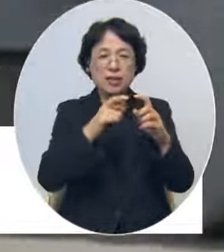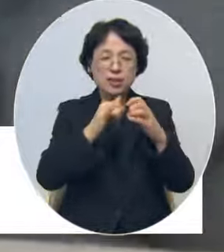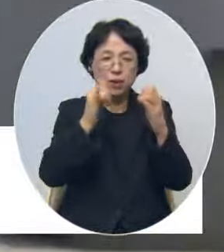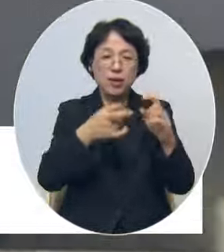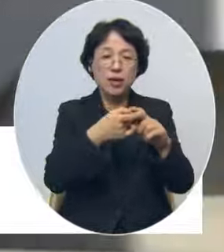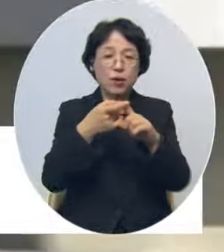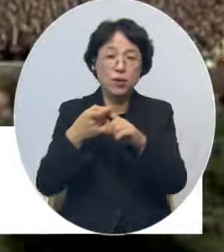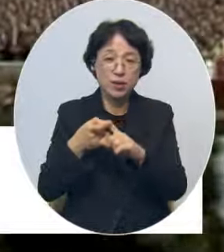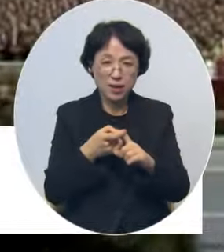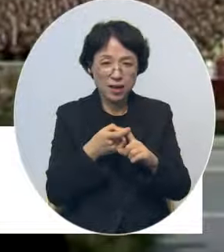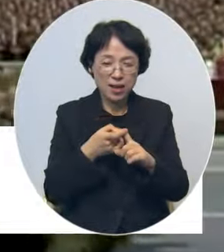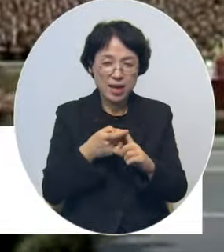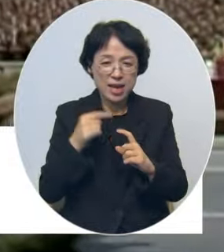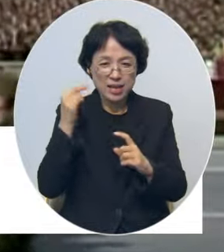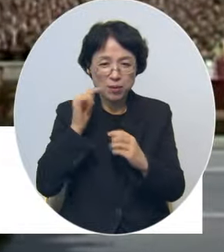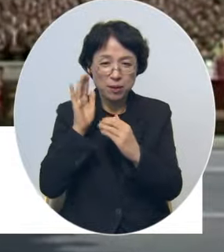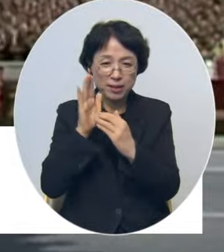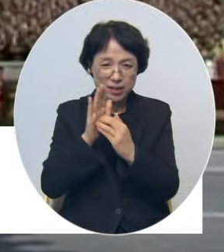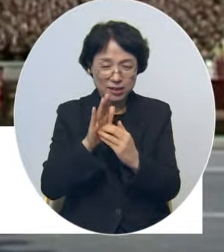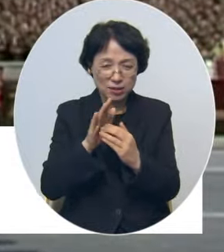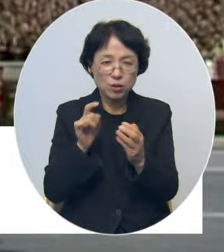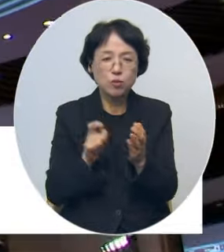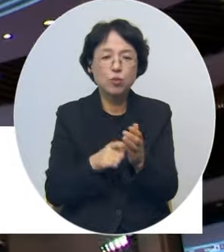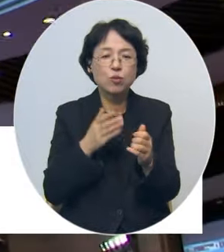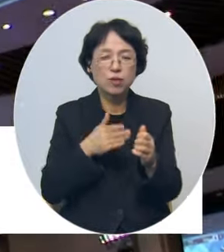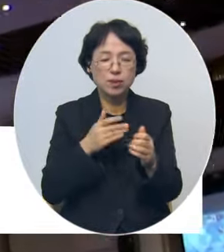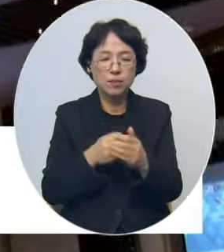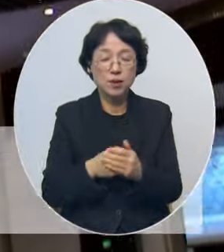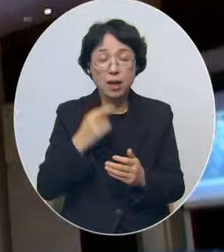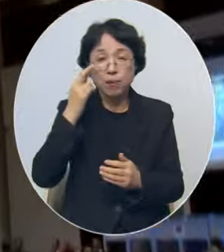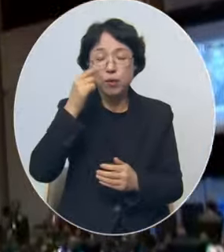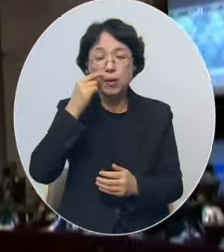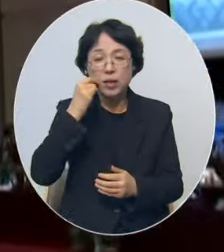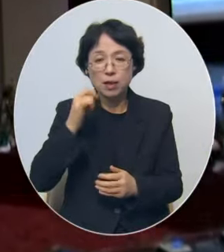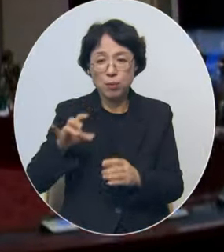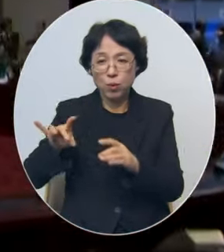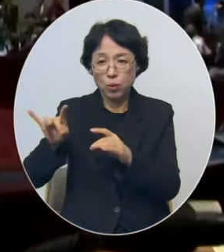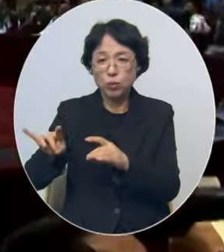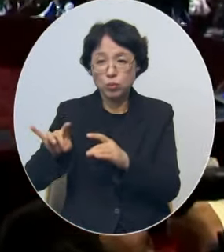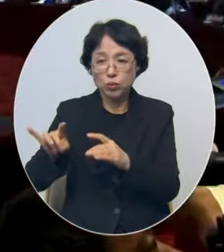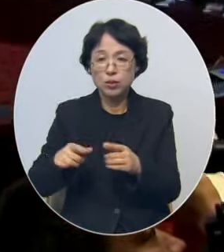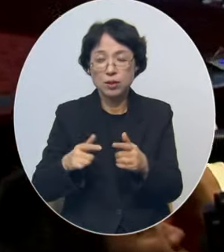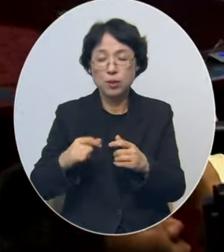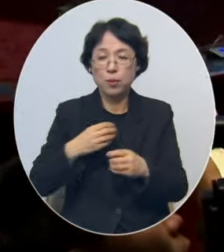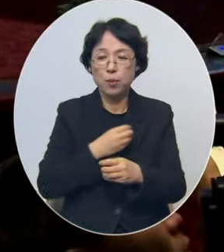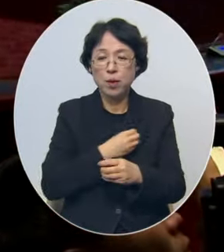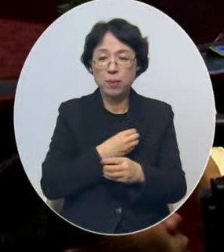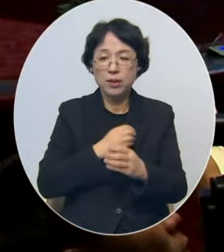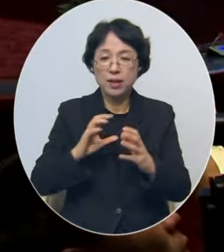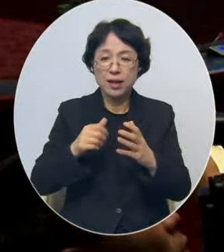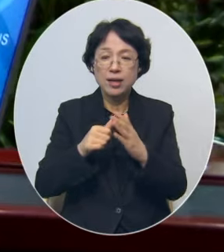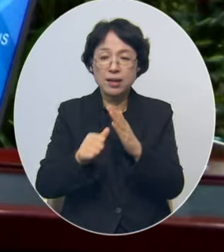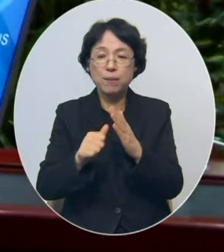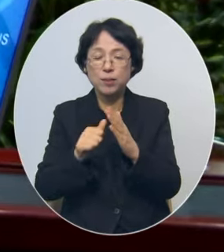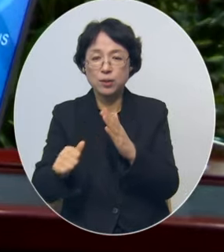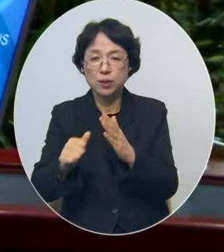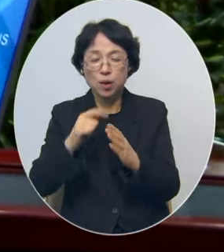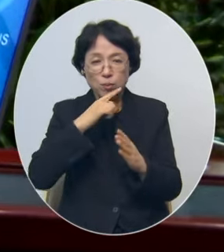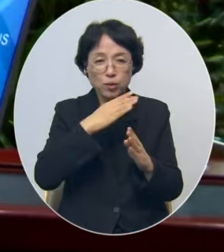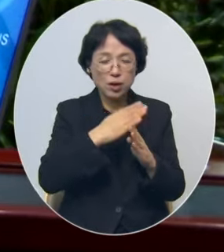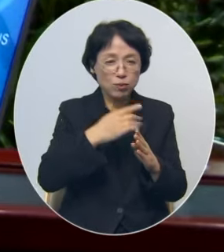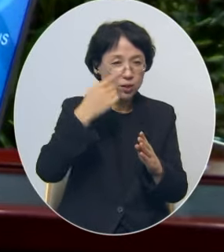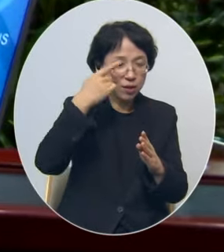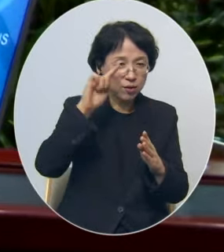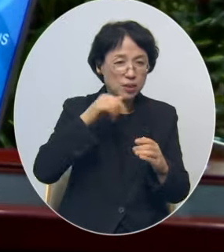단호하게 대처해 나가자고 촉구했습니다 이에 미국과 일본 호주 뉴질랜드 등 회원국 대표들도 북한군의 러시아